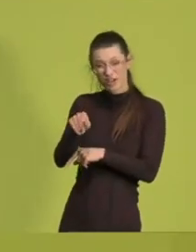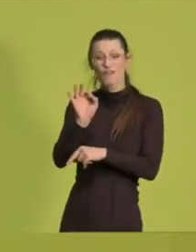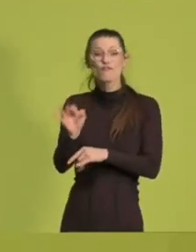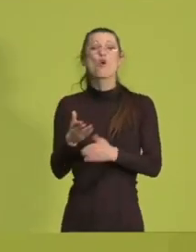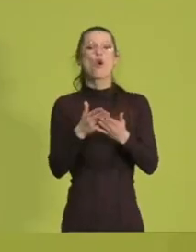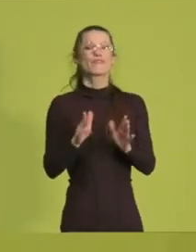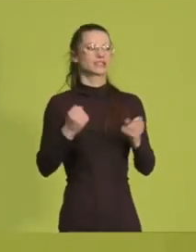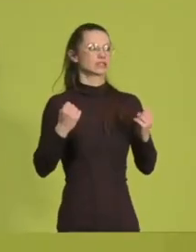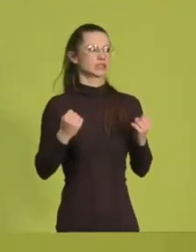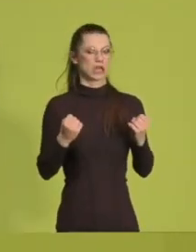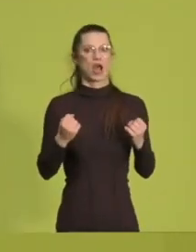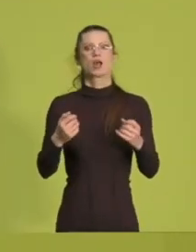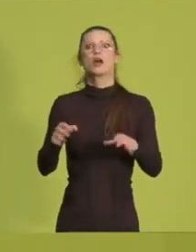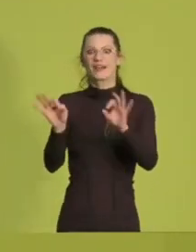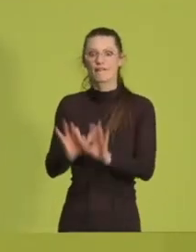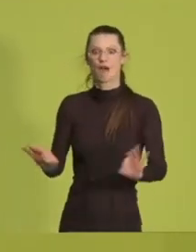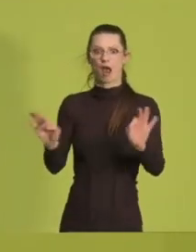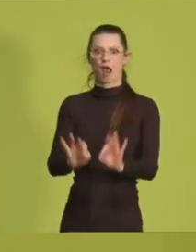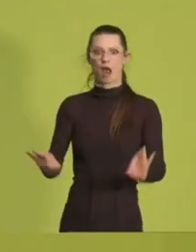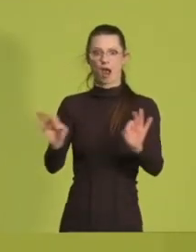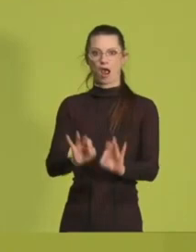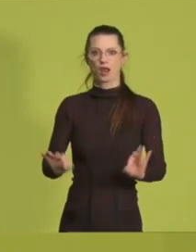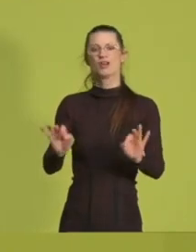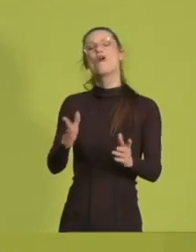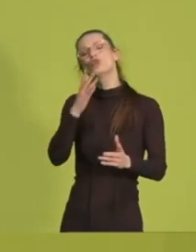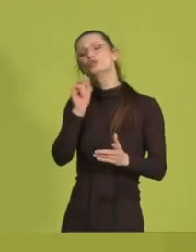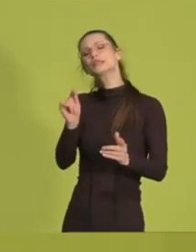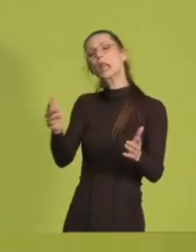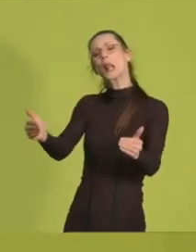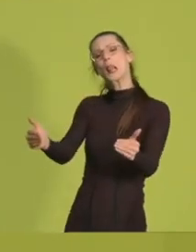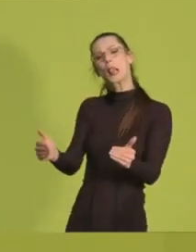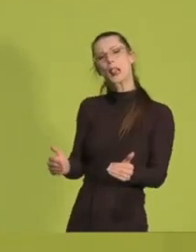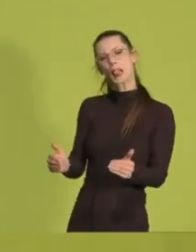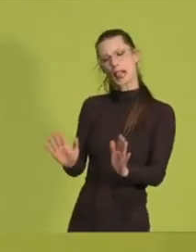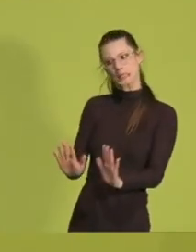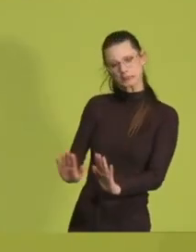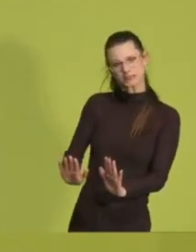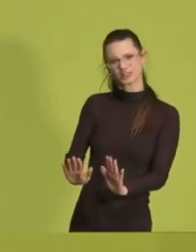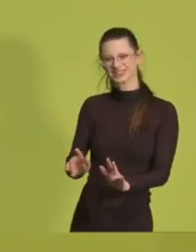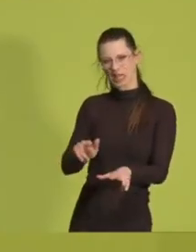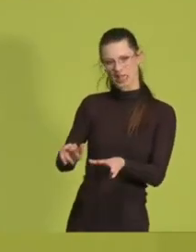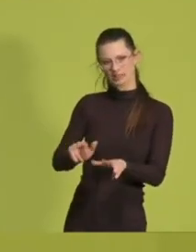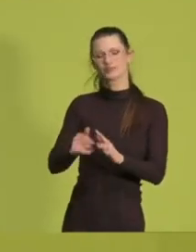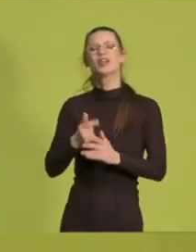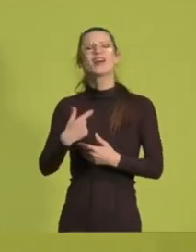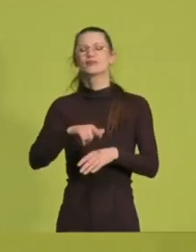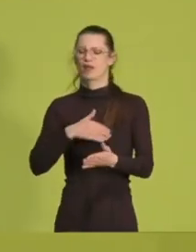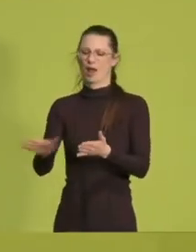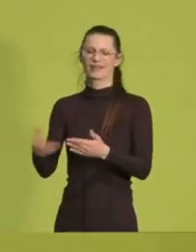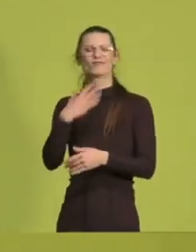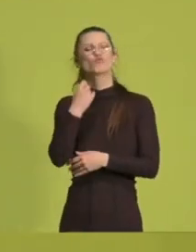öffentliche Sicherheit und versucht, sie repressiv zu regeln. Ich lehne das ab. Ich will eine